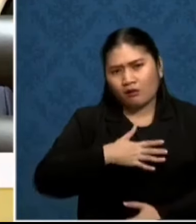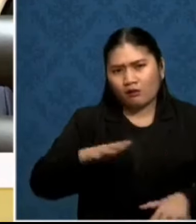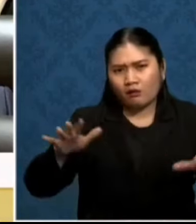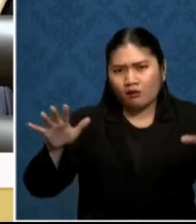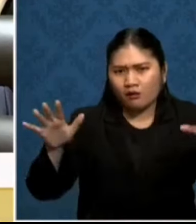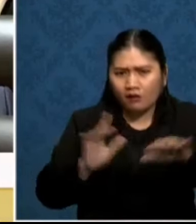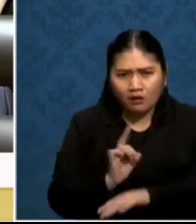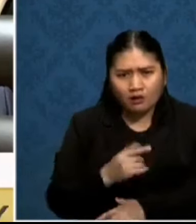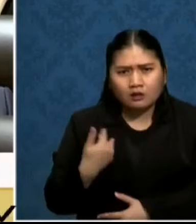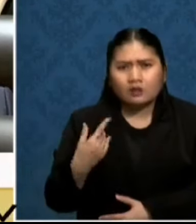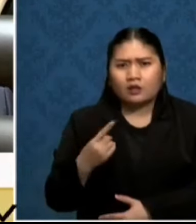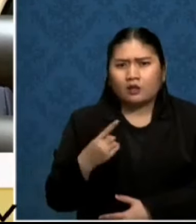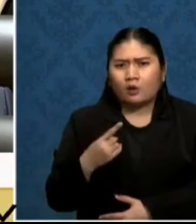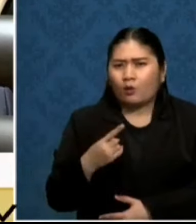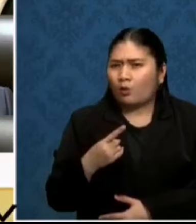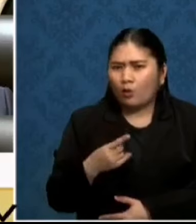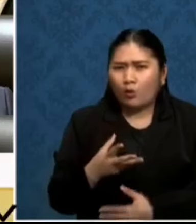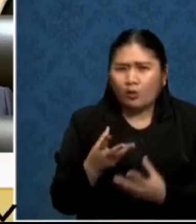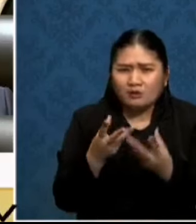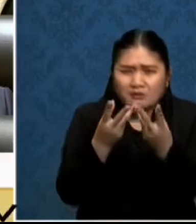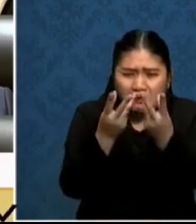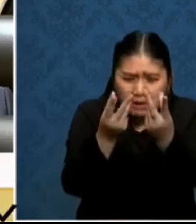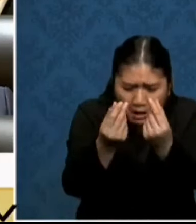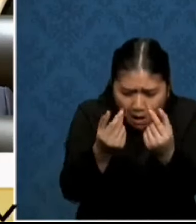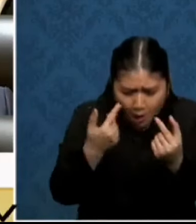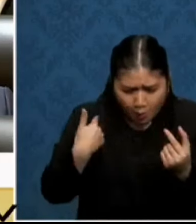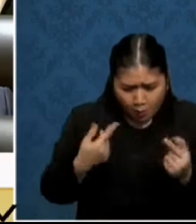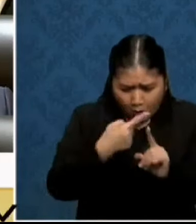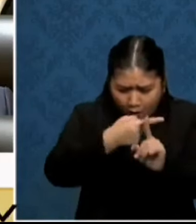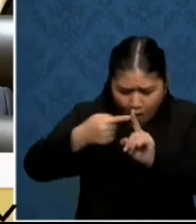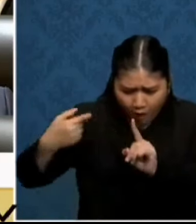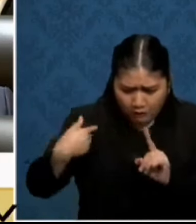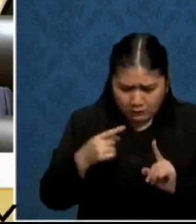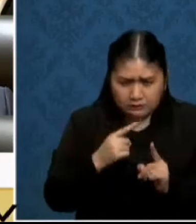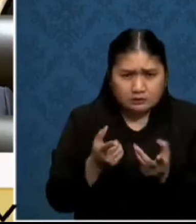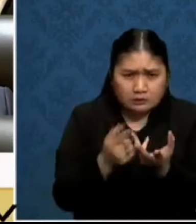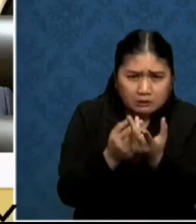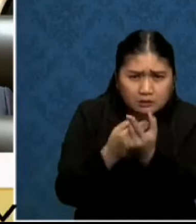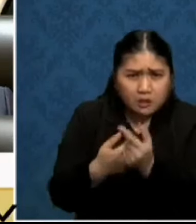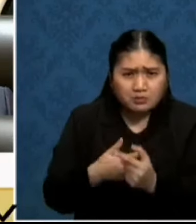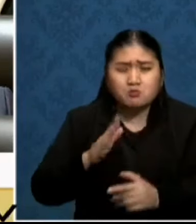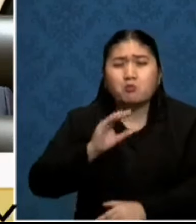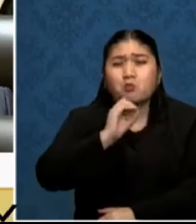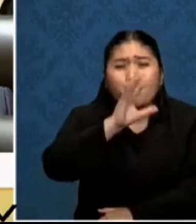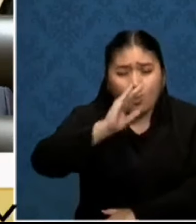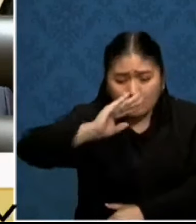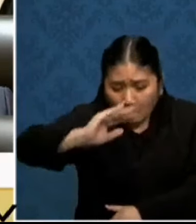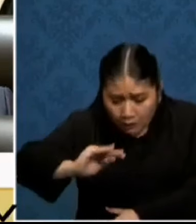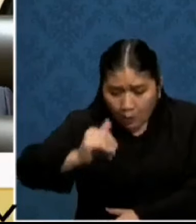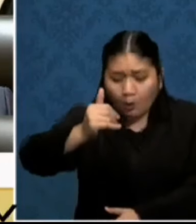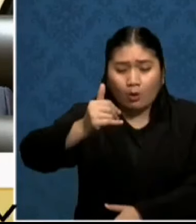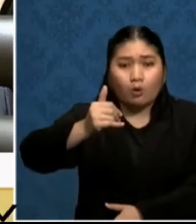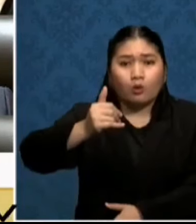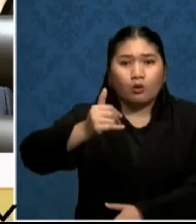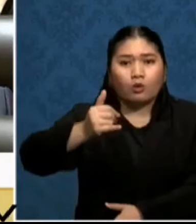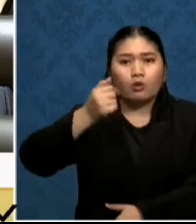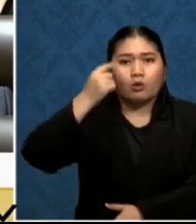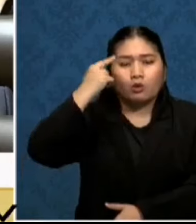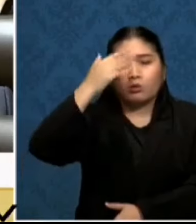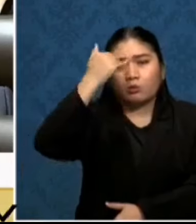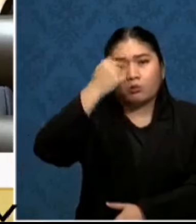คาเฟ่ดูถูกคนคิดเลขเป็นทั้งประเทศเลยครับที่บอกว่าจะโตเท่าเนี้ยเพราะ